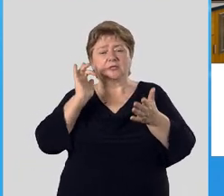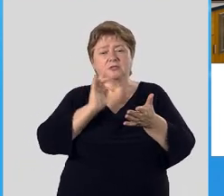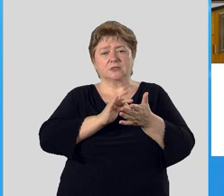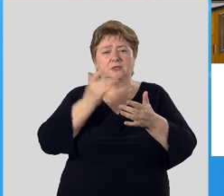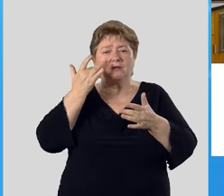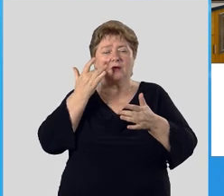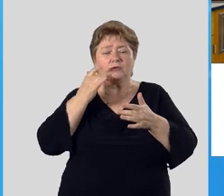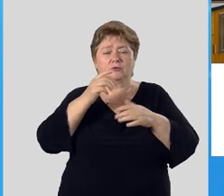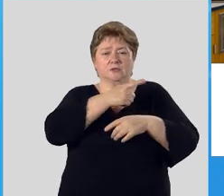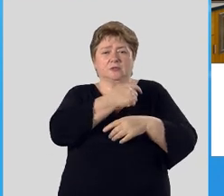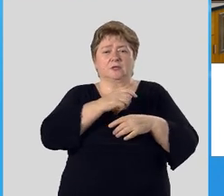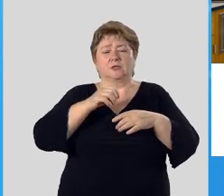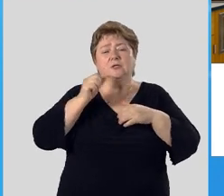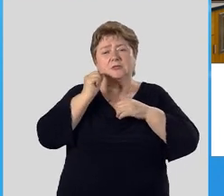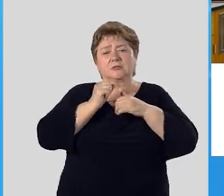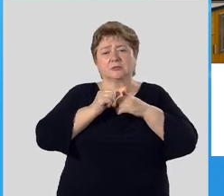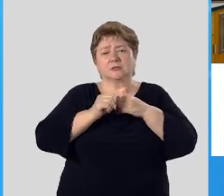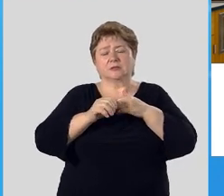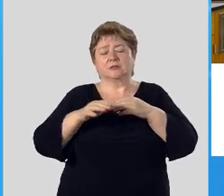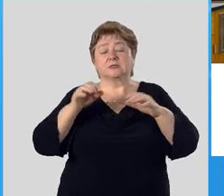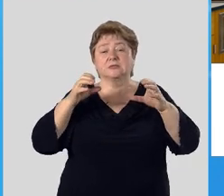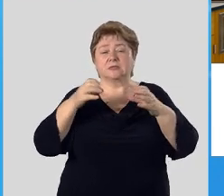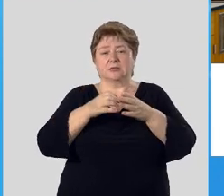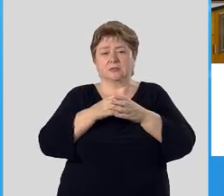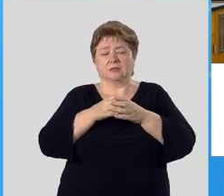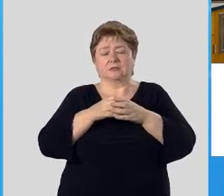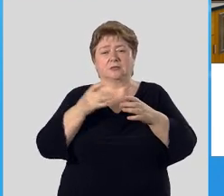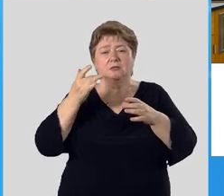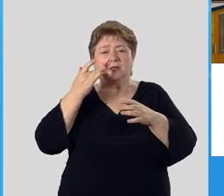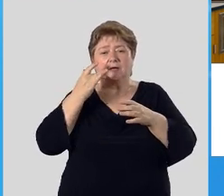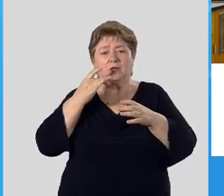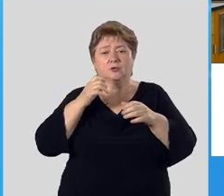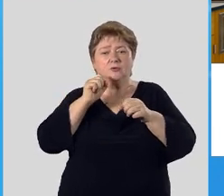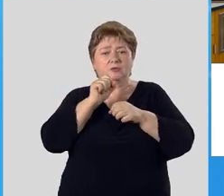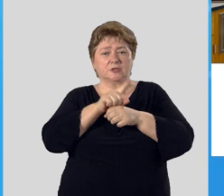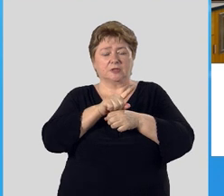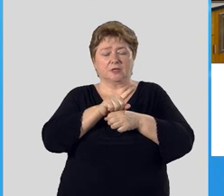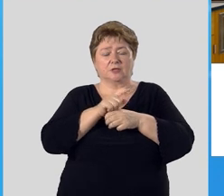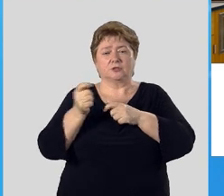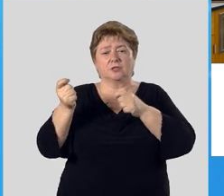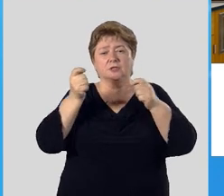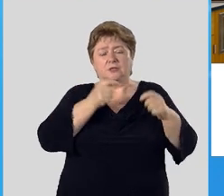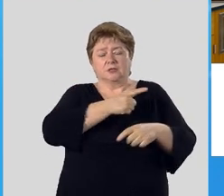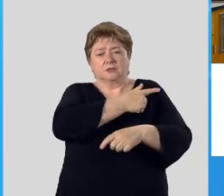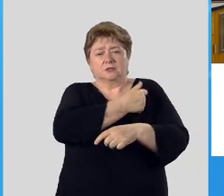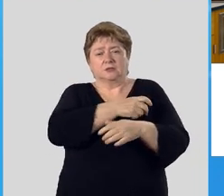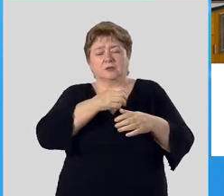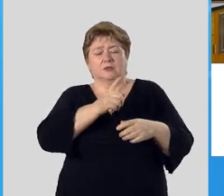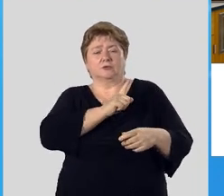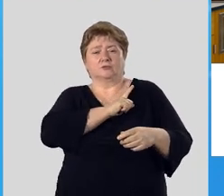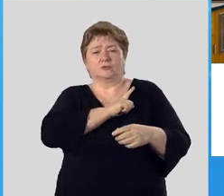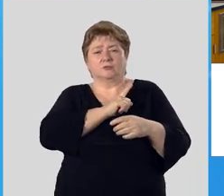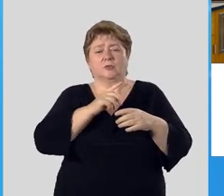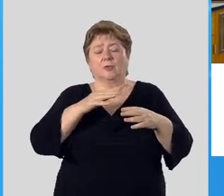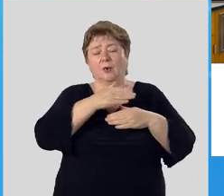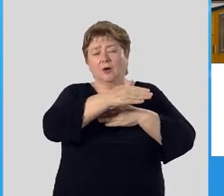и санитарно-эпидемиологические станции их задача несение санитарной службы в